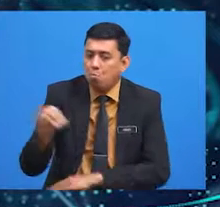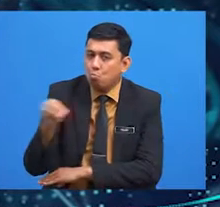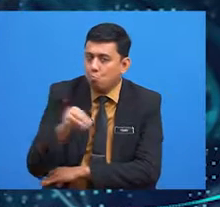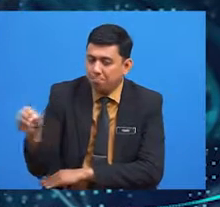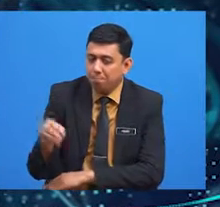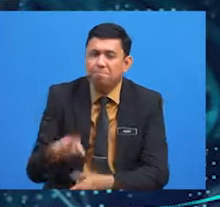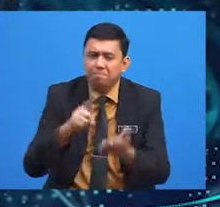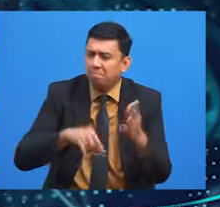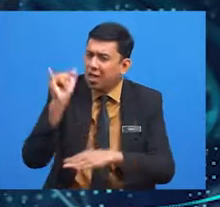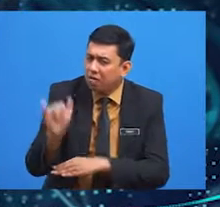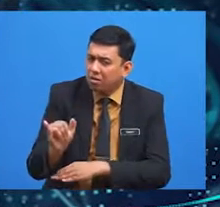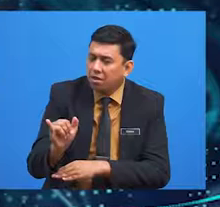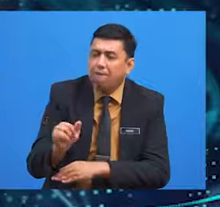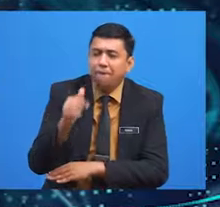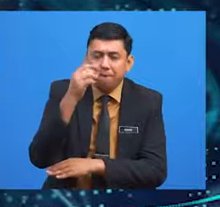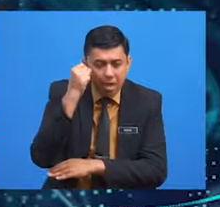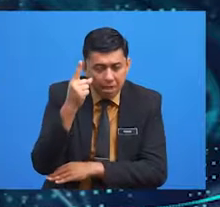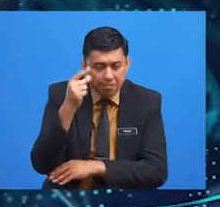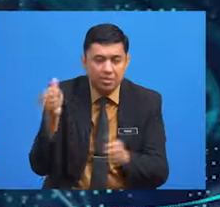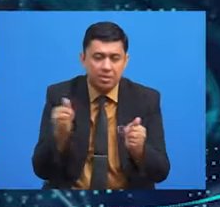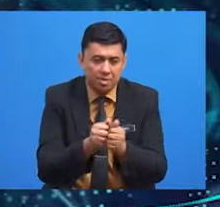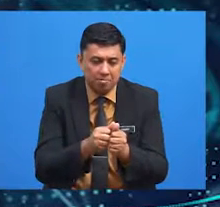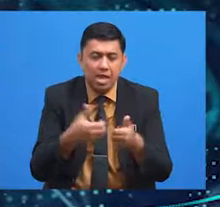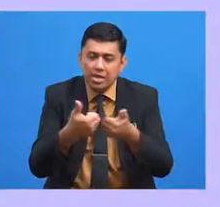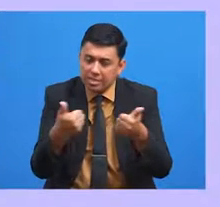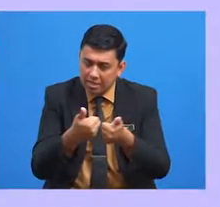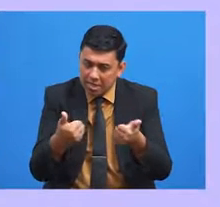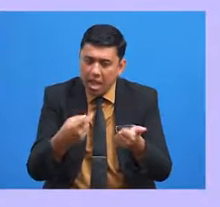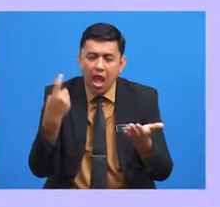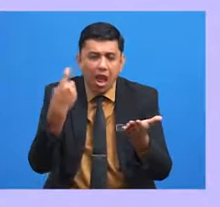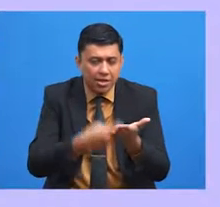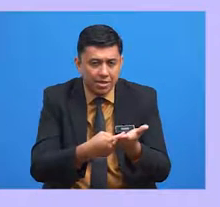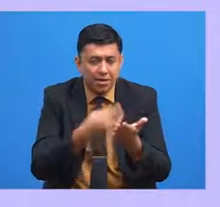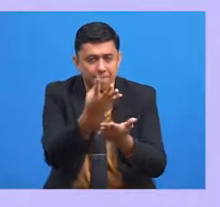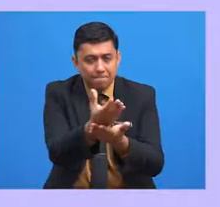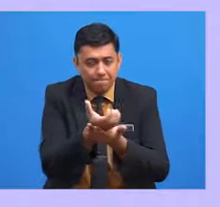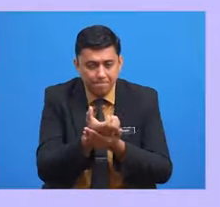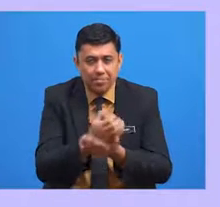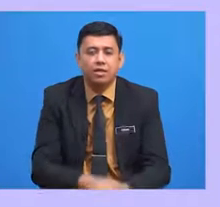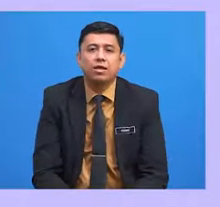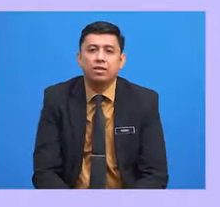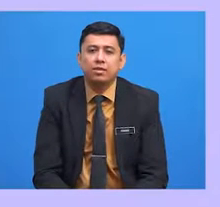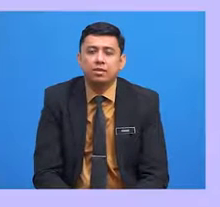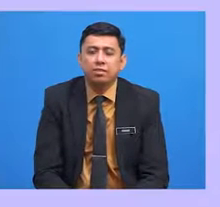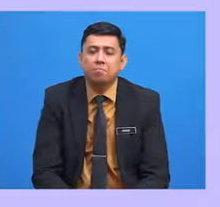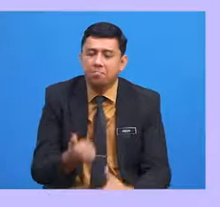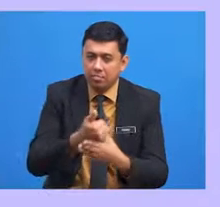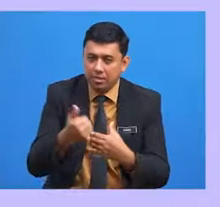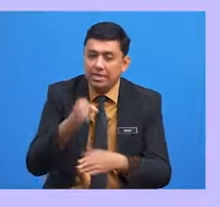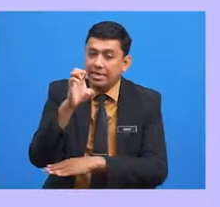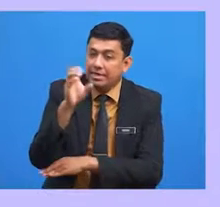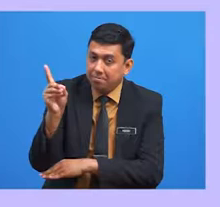Murid-murid, apa yang anda faham dengan keanjalan harga permintaan? Keanjalan harga permintaan atau